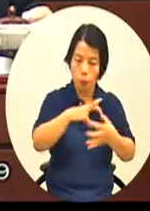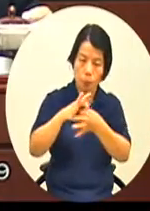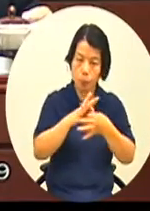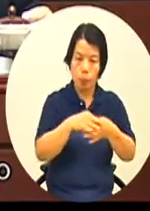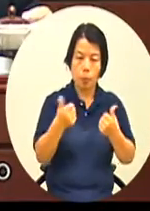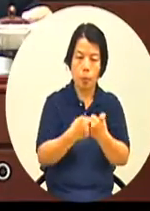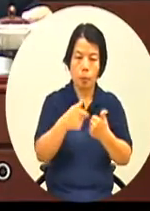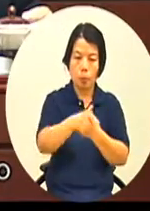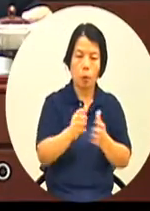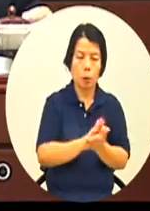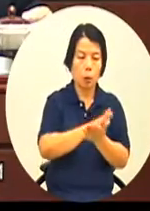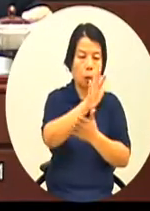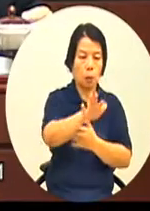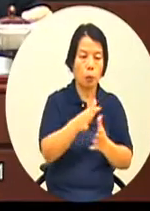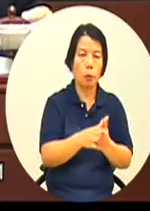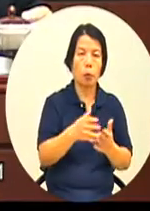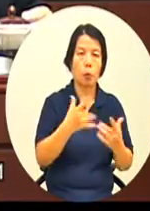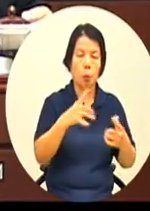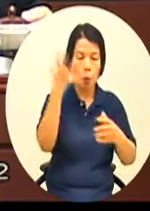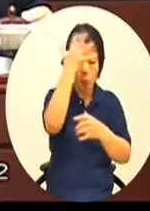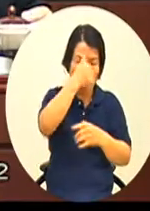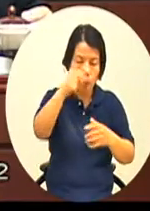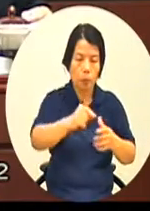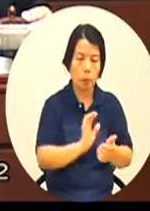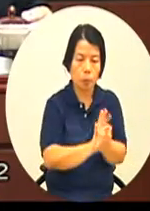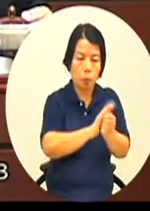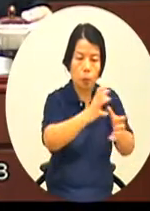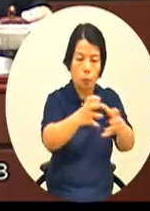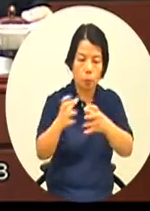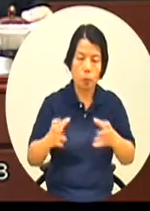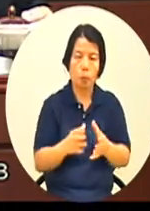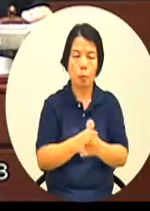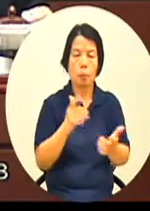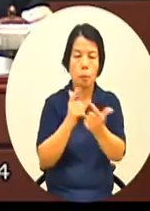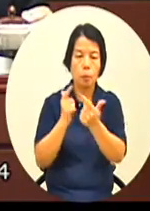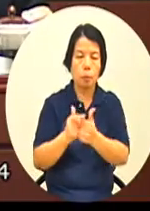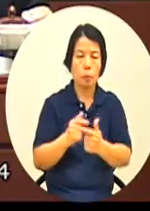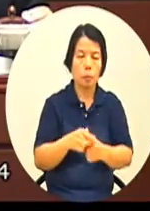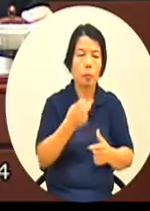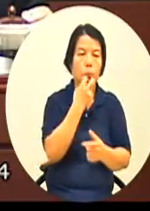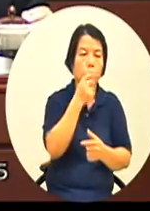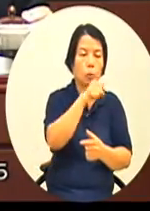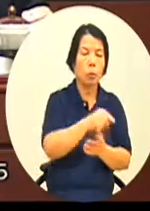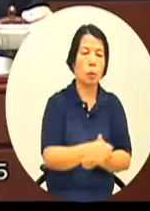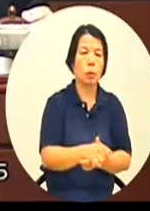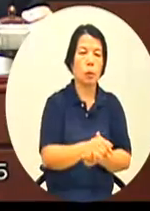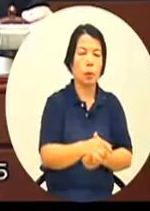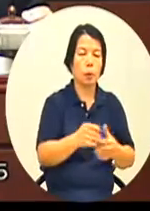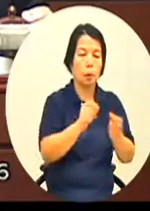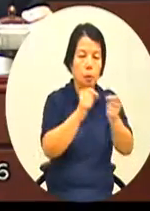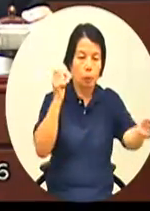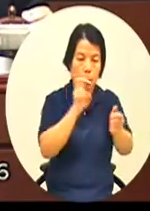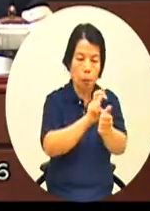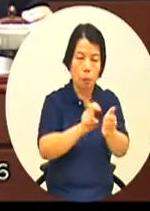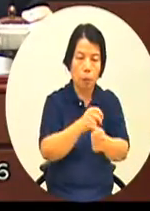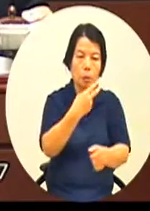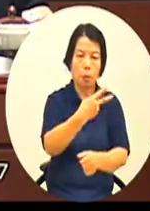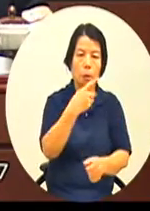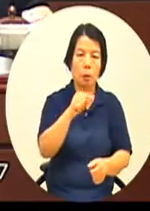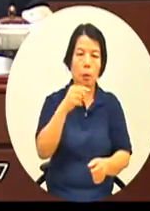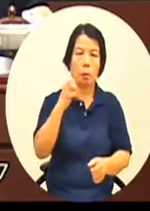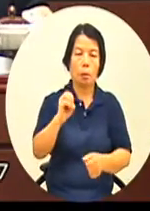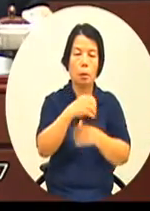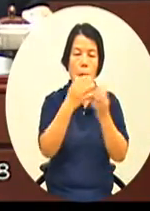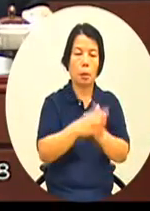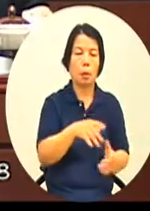这些的据点老人的推动能够配合中央的长照 2.0 的计划，那不管是 ABC 三级的，